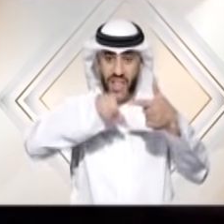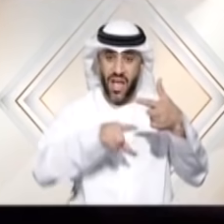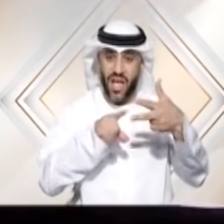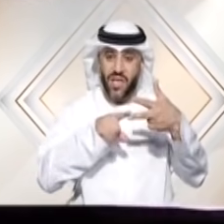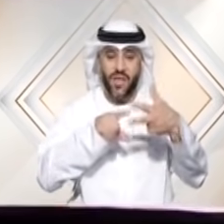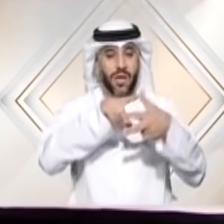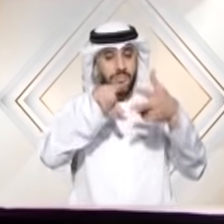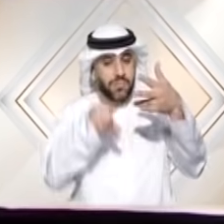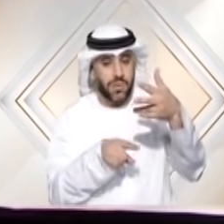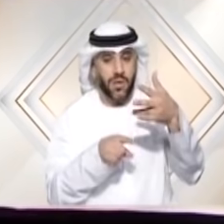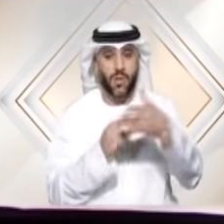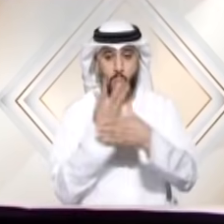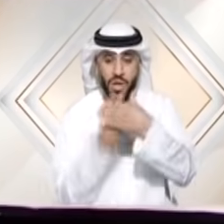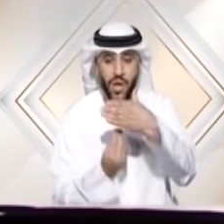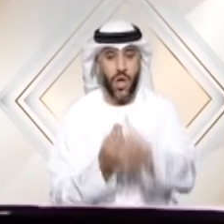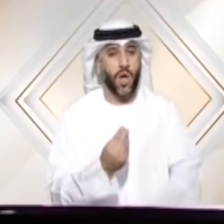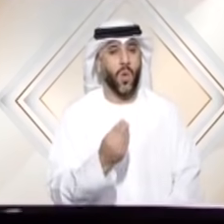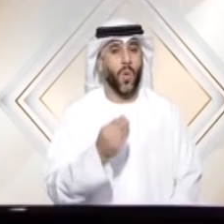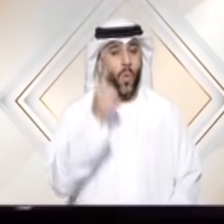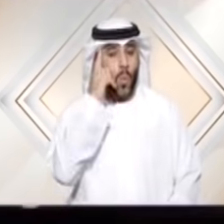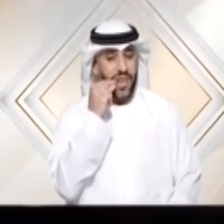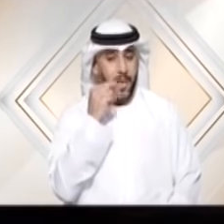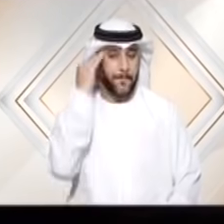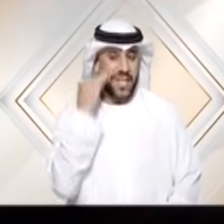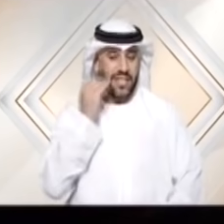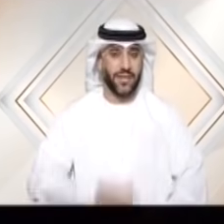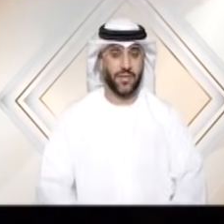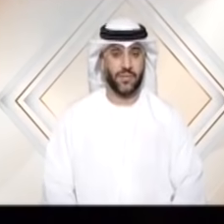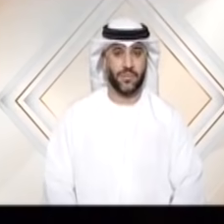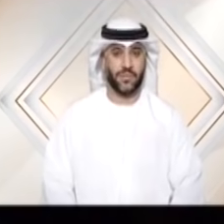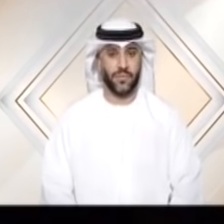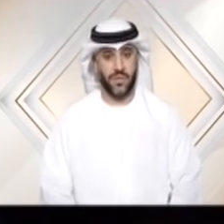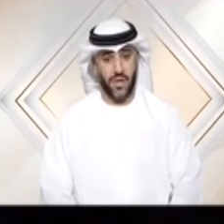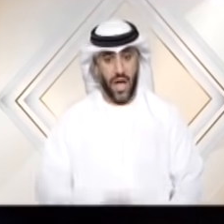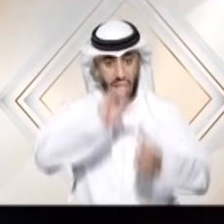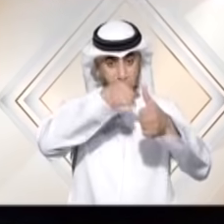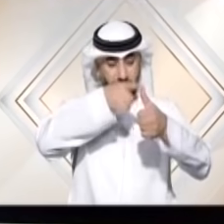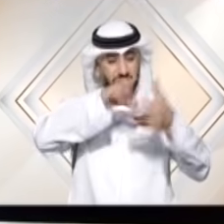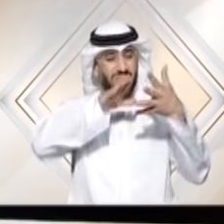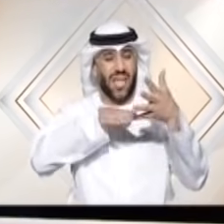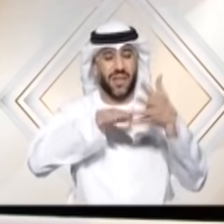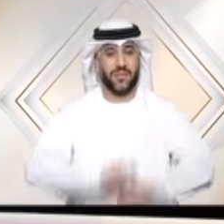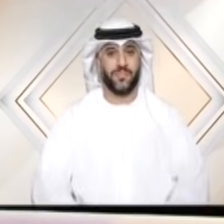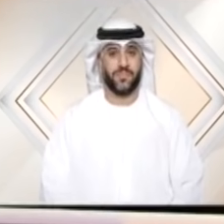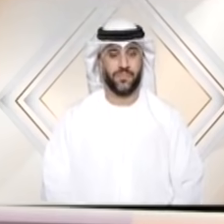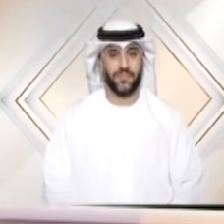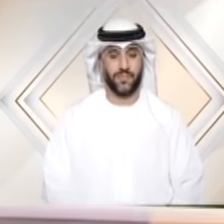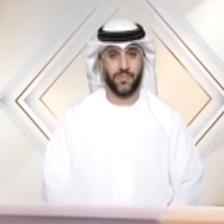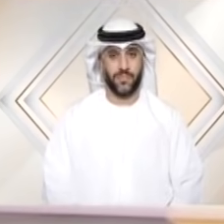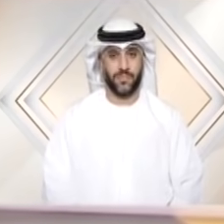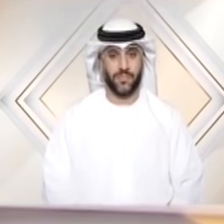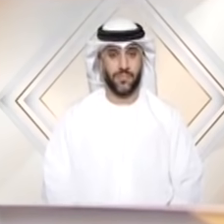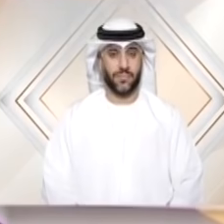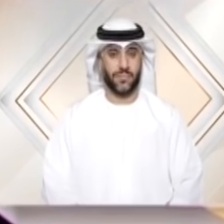وبعد 9 سنوات أمي جابت ولد وبنت. يعني اللي في البيت في جيلين، جيل كبار وجيل صغار. اللي صار